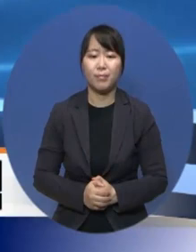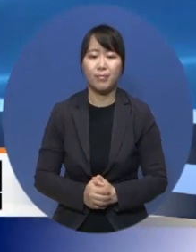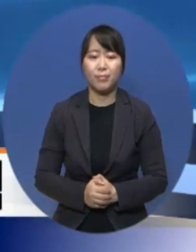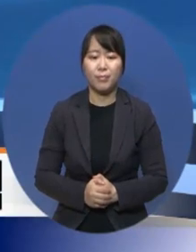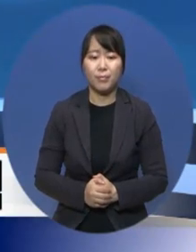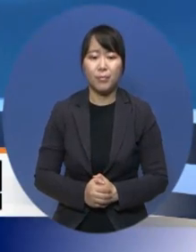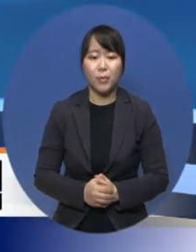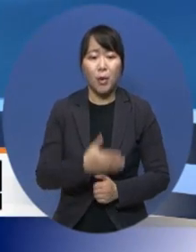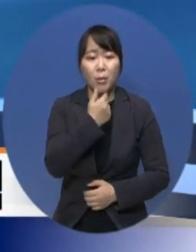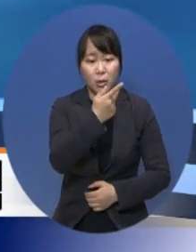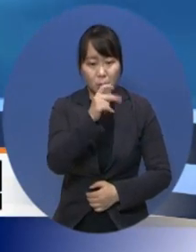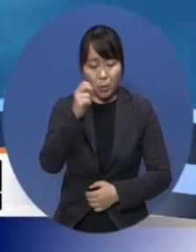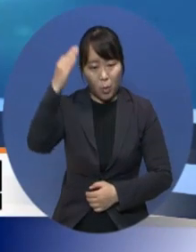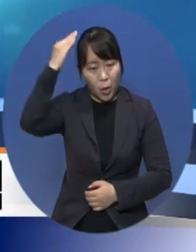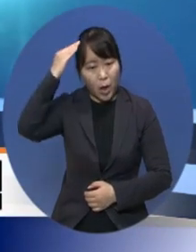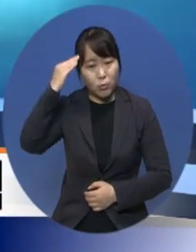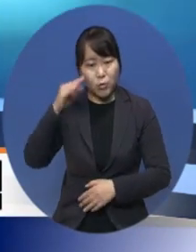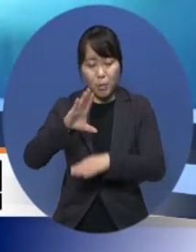복지TV와